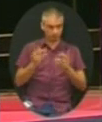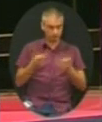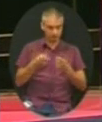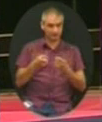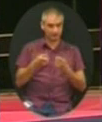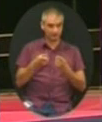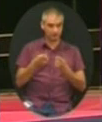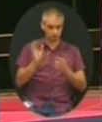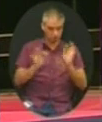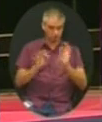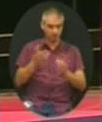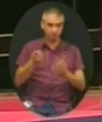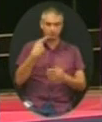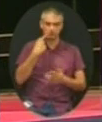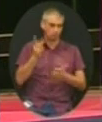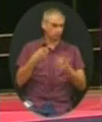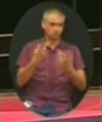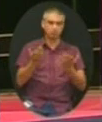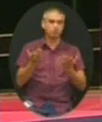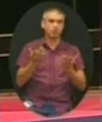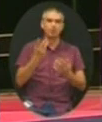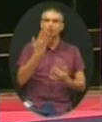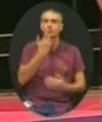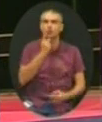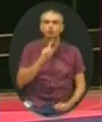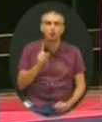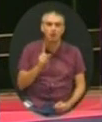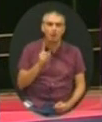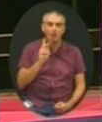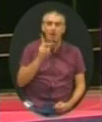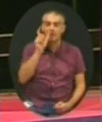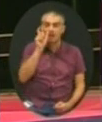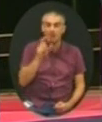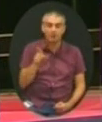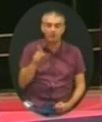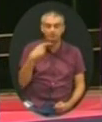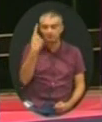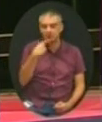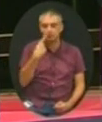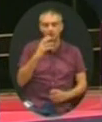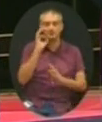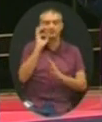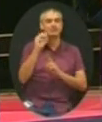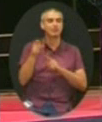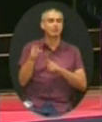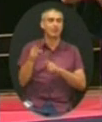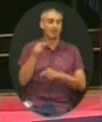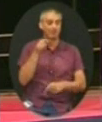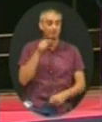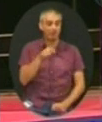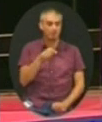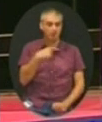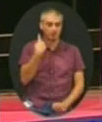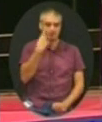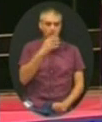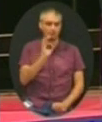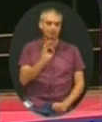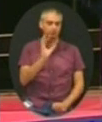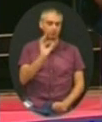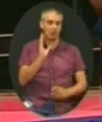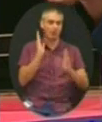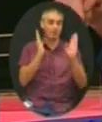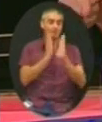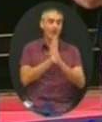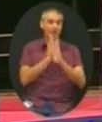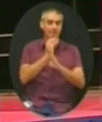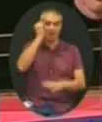שלו שהוא מסית, הרי מדובר במוזיקה, בוודאי שלא. אבל מדובר בזהות ובסמלים, ופה מדובר בזהות ובסמלים של